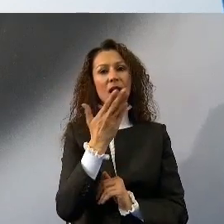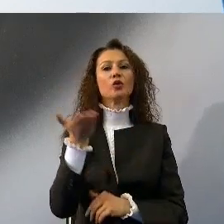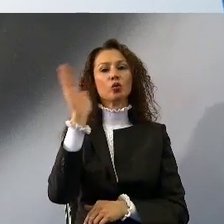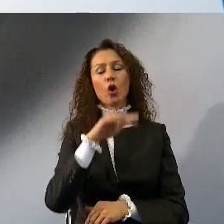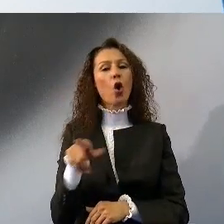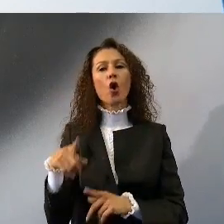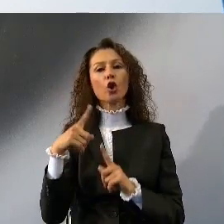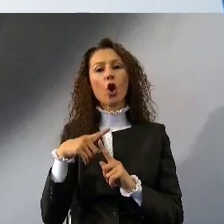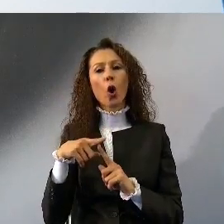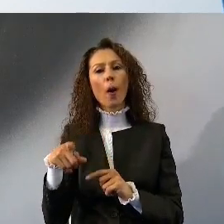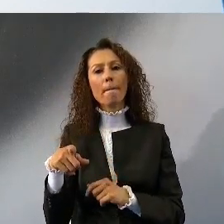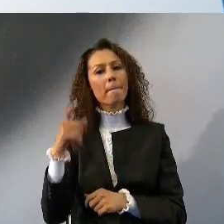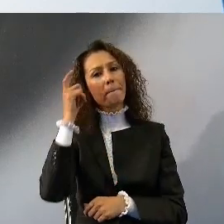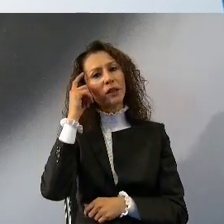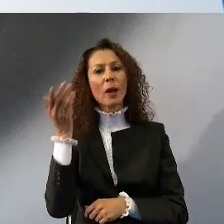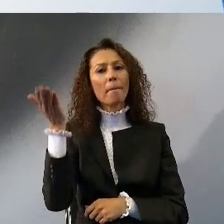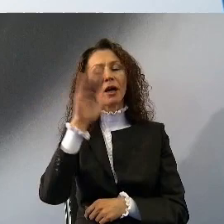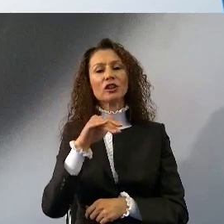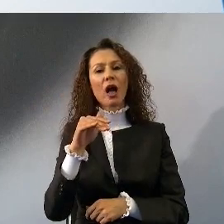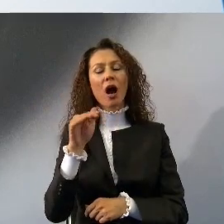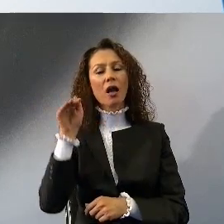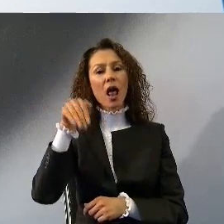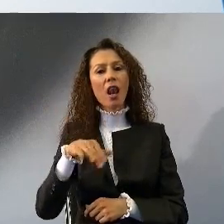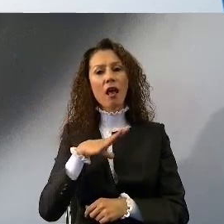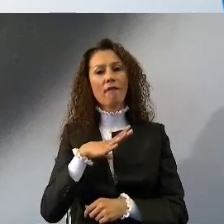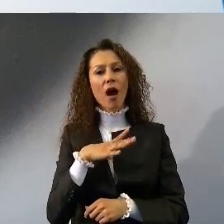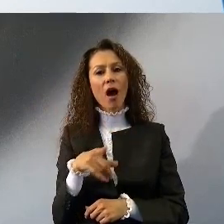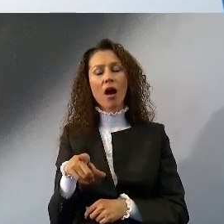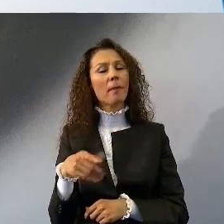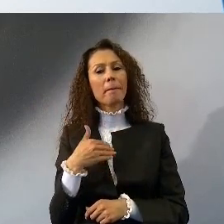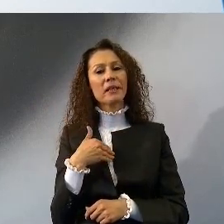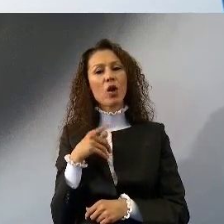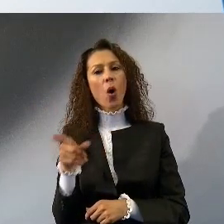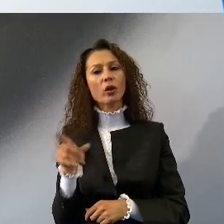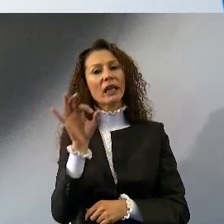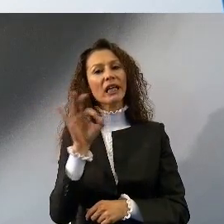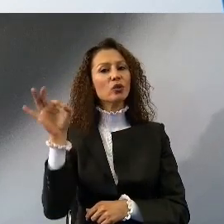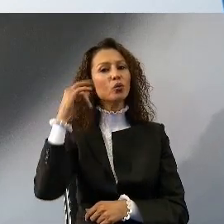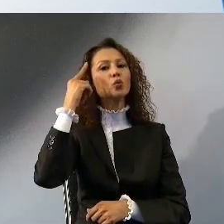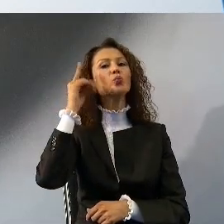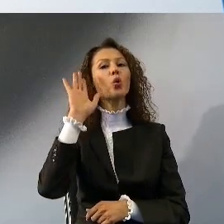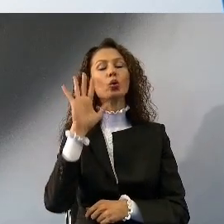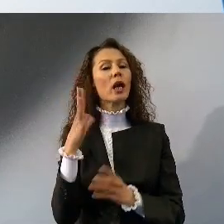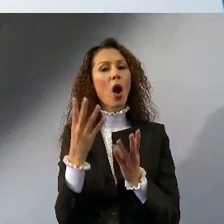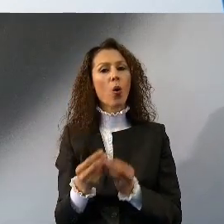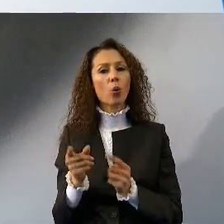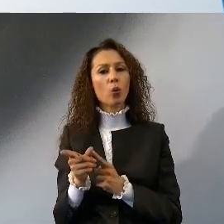tohumun başına başka şeyler gelmeye başlıyor ama biz onları hiç düşünmüyoruz. Ne oluyor?